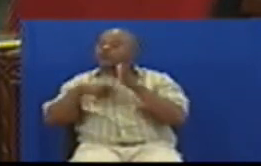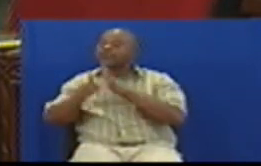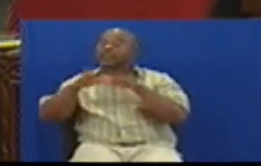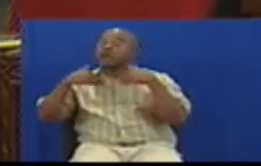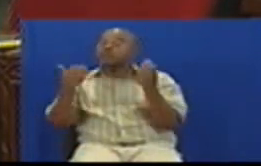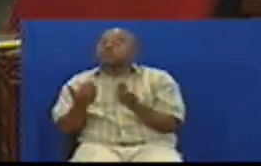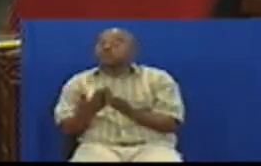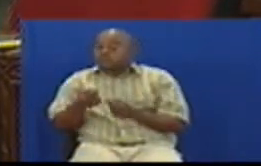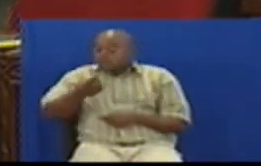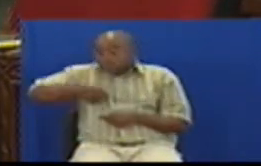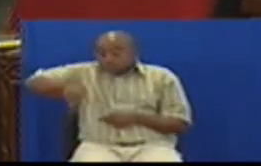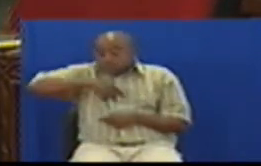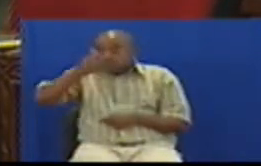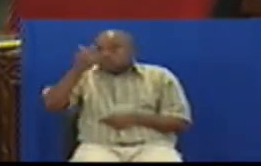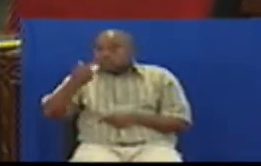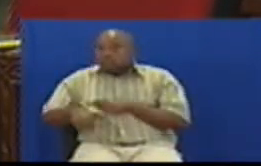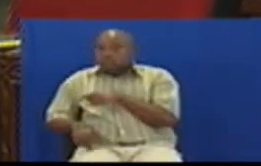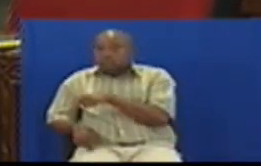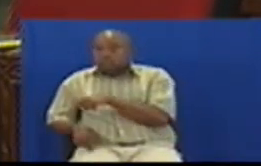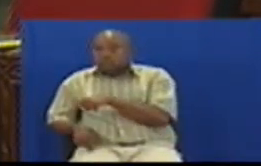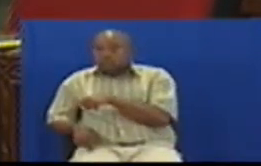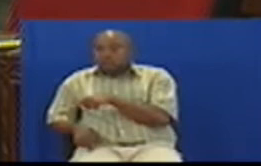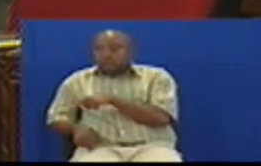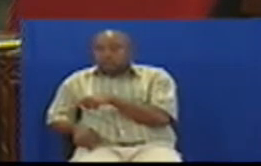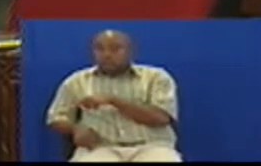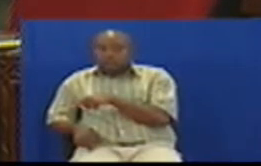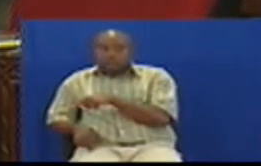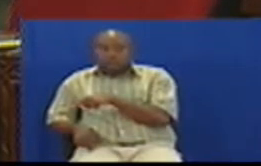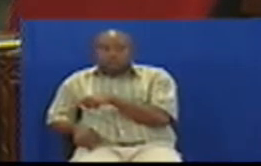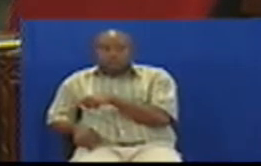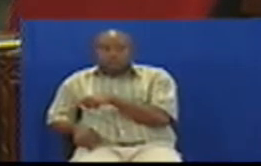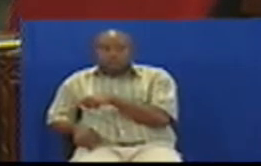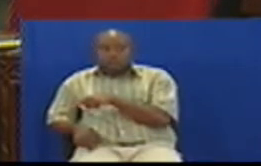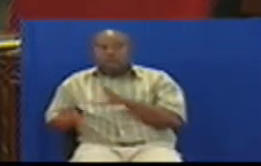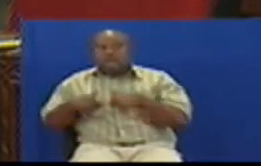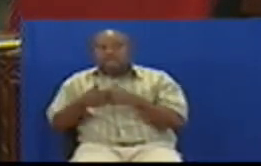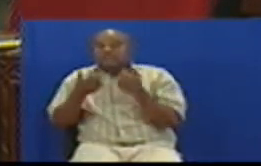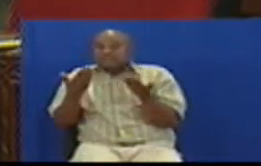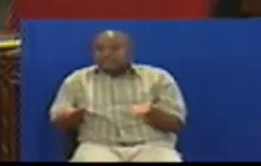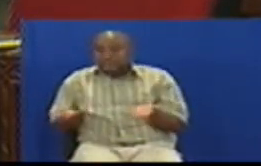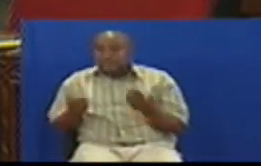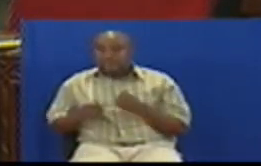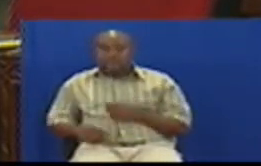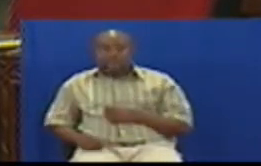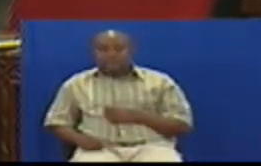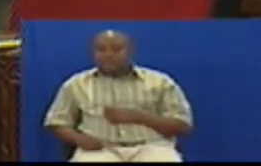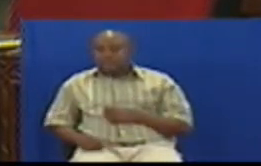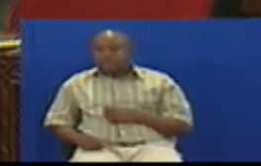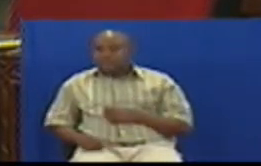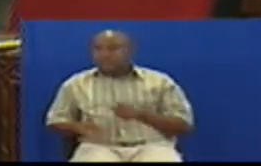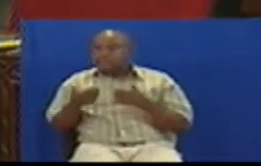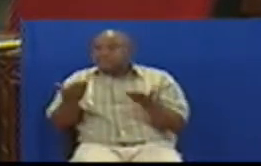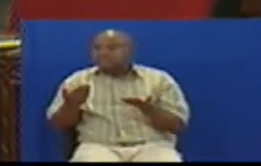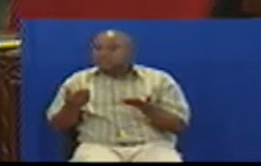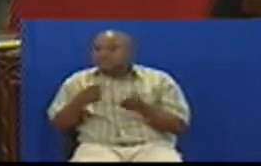Tanzania ni nchi mojawapo ambayo imekutwa na ugonjwa huu. Lakini sasa mimi nafahamu kuna jitihada